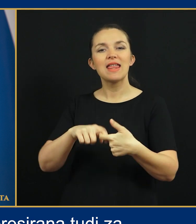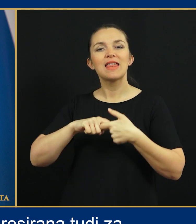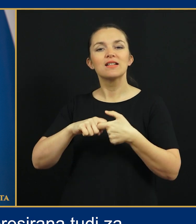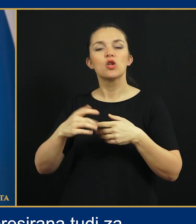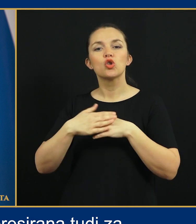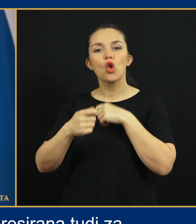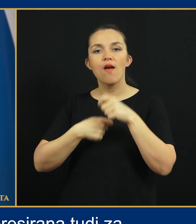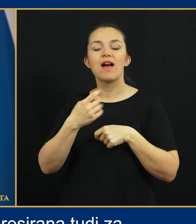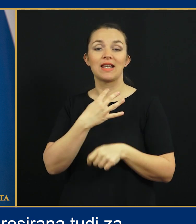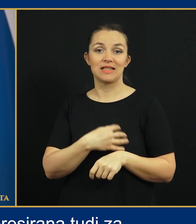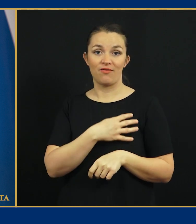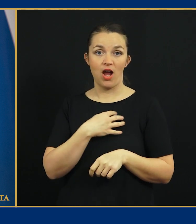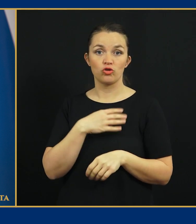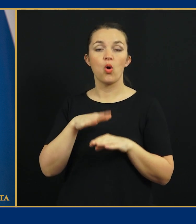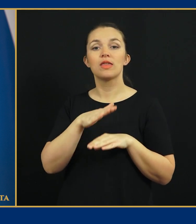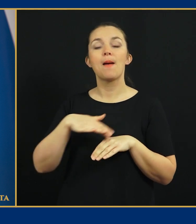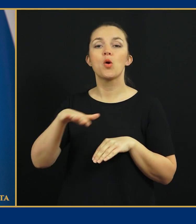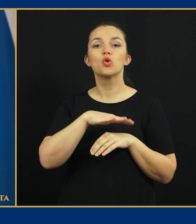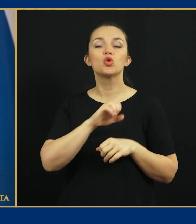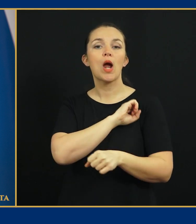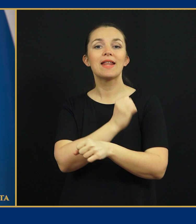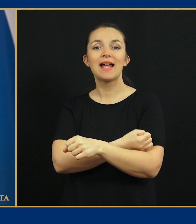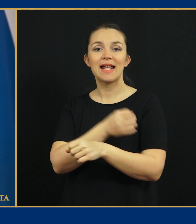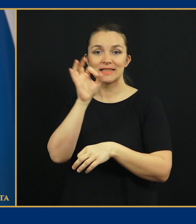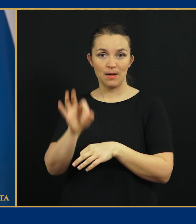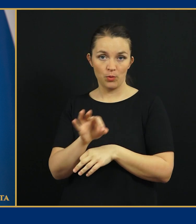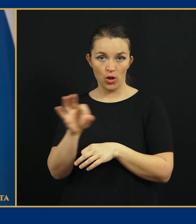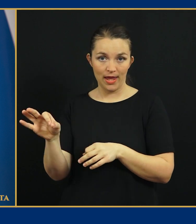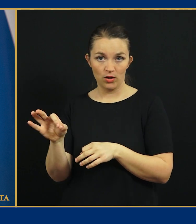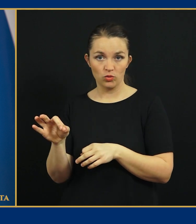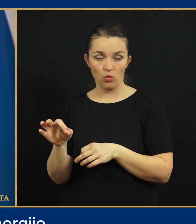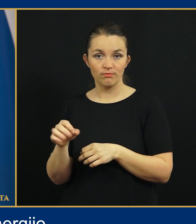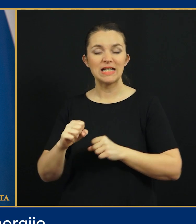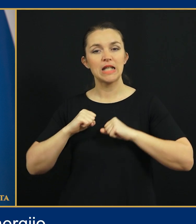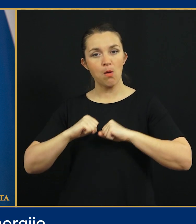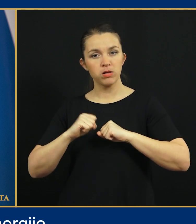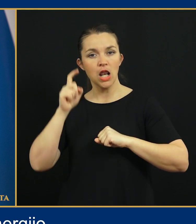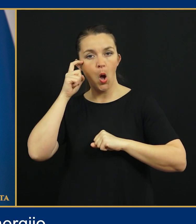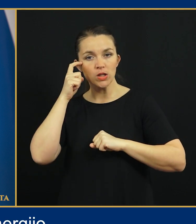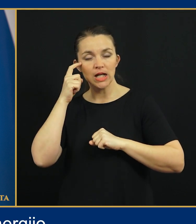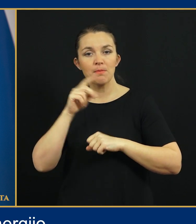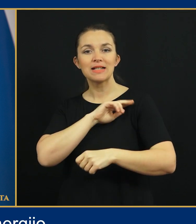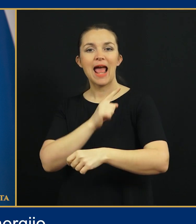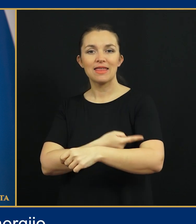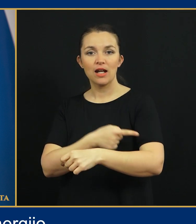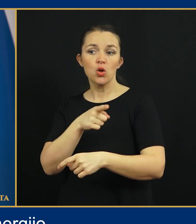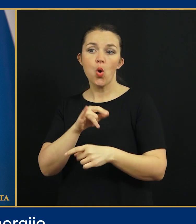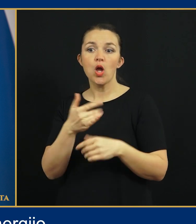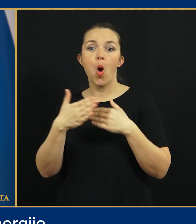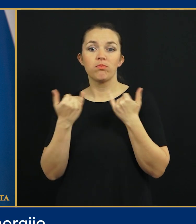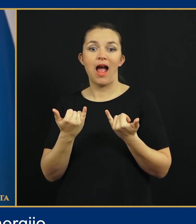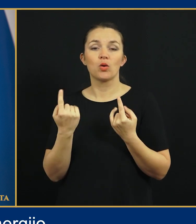tesnega sodelovanja s Hrvaško na področju energetskih projektov. Stabilna oskrba z energijo je namreč